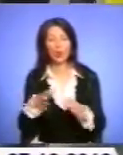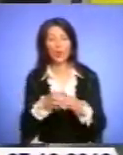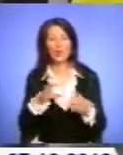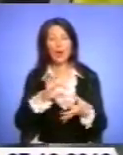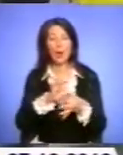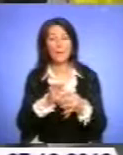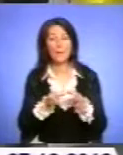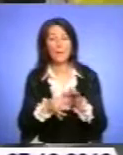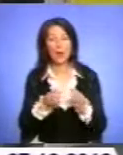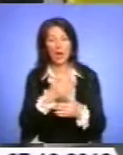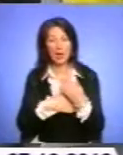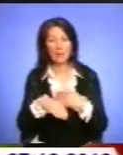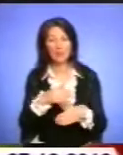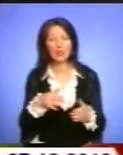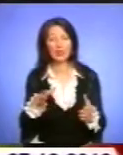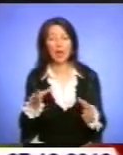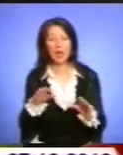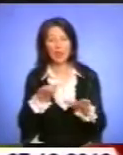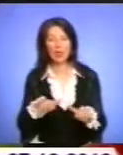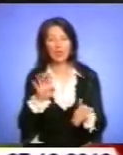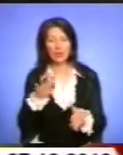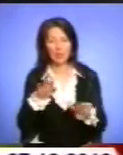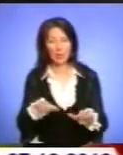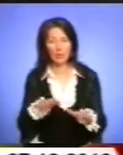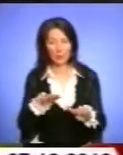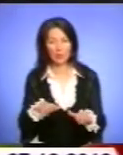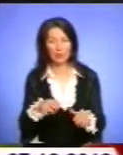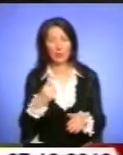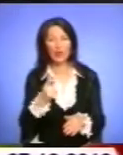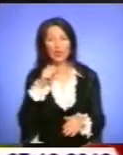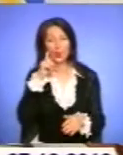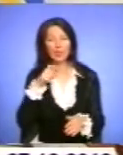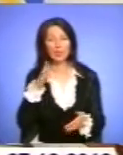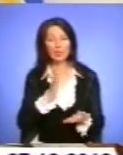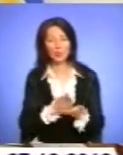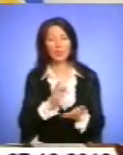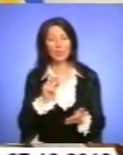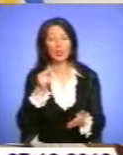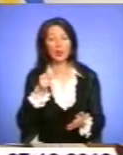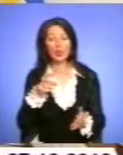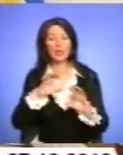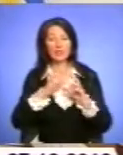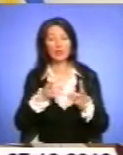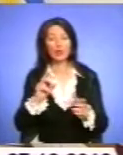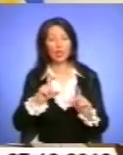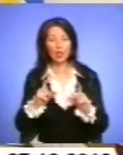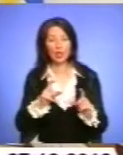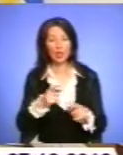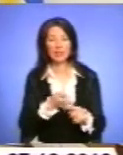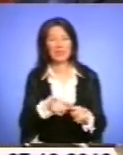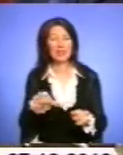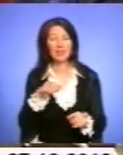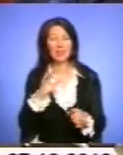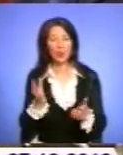четверте місце серед найсильніших країн світу. Перша українка, яка стала чемпіонкою світу з шахів. Та це не всі успіхи України, наголосив Микола Азаров.